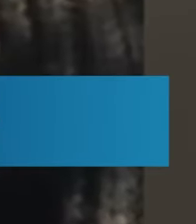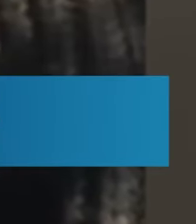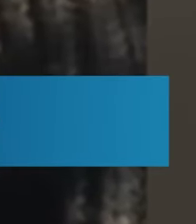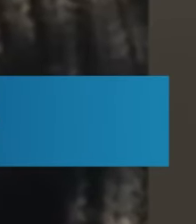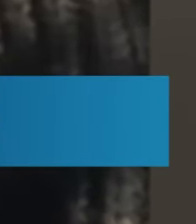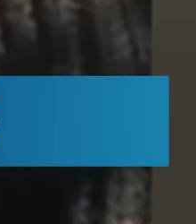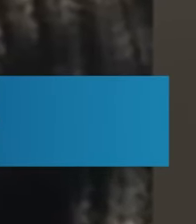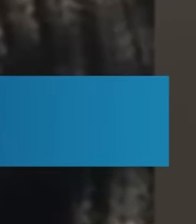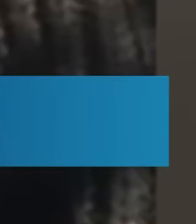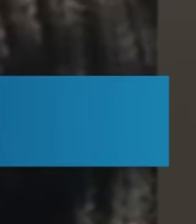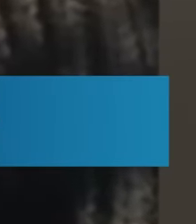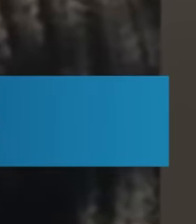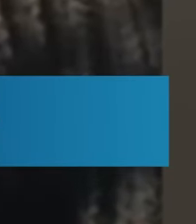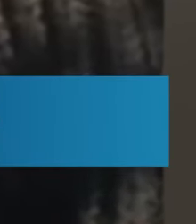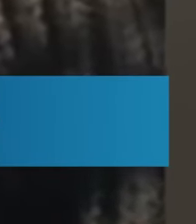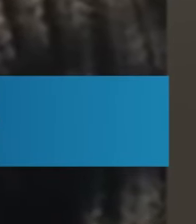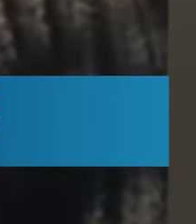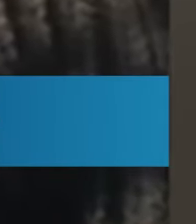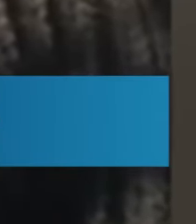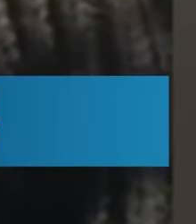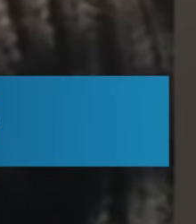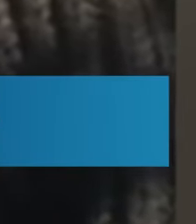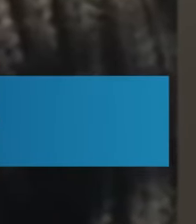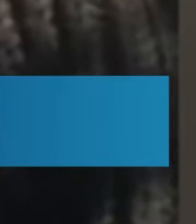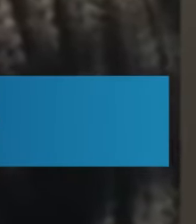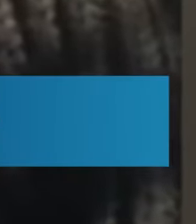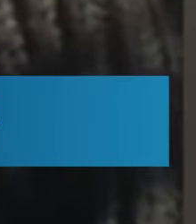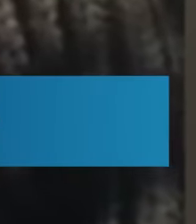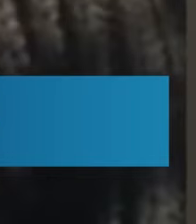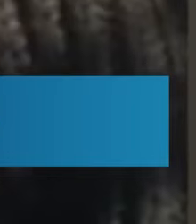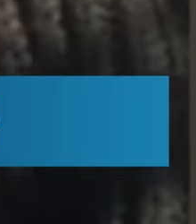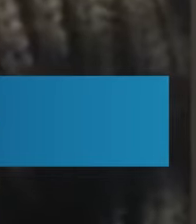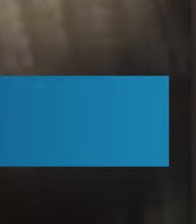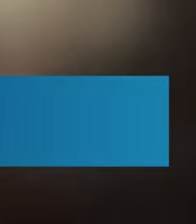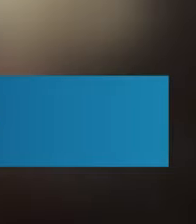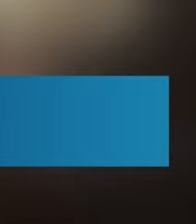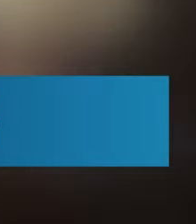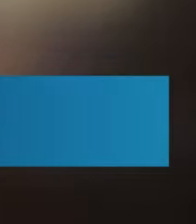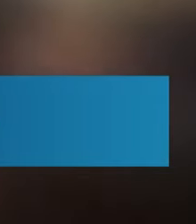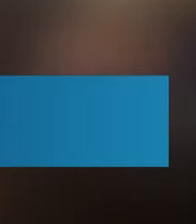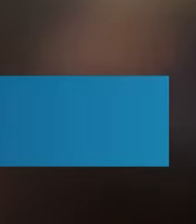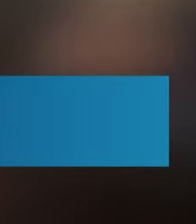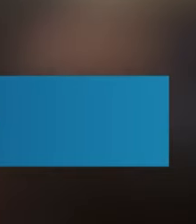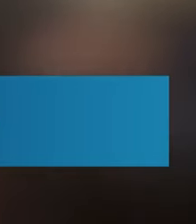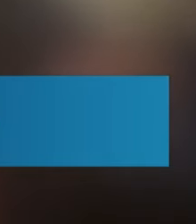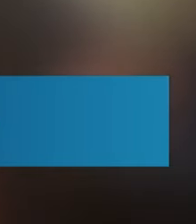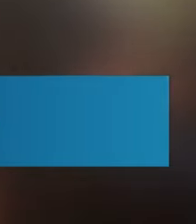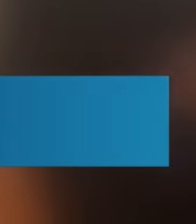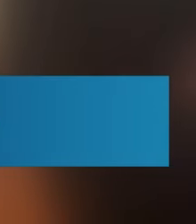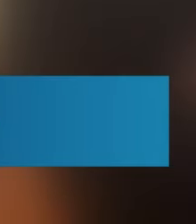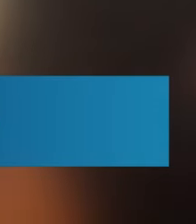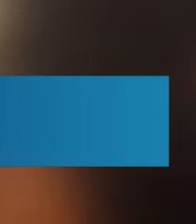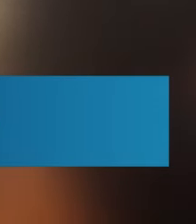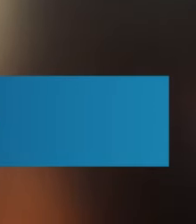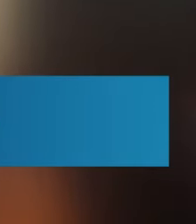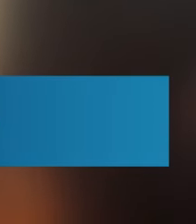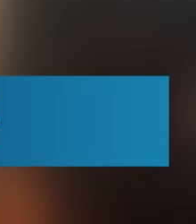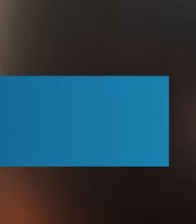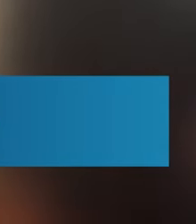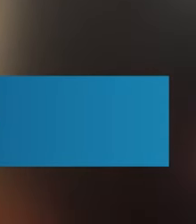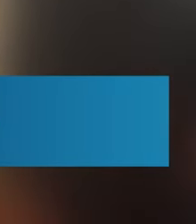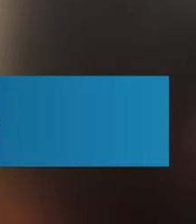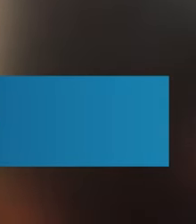사람을 여러 차례 목격했다는 반응이 이어졌습니다. 지하철이나 여자 화장실 등에서도 목격담이 계속